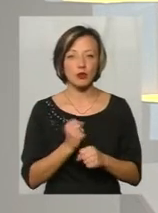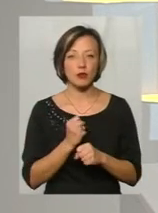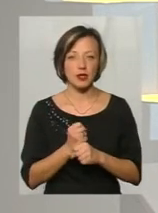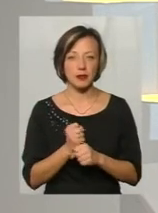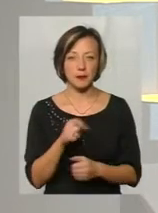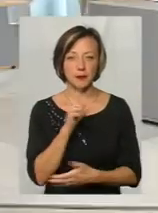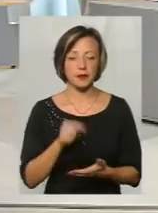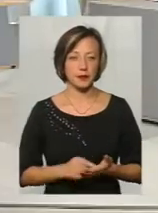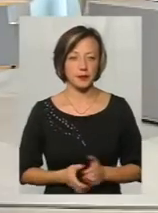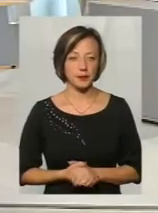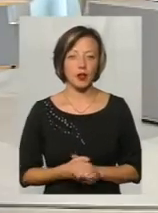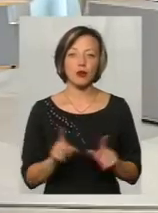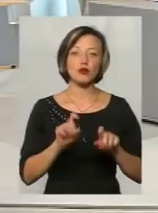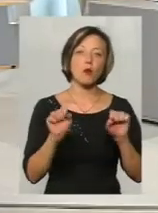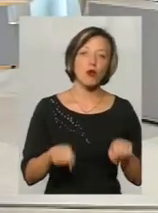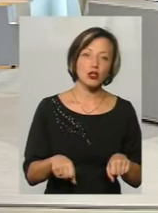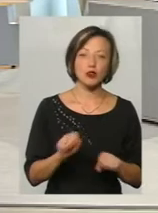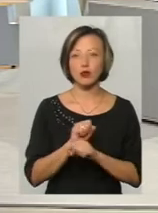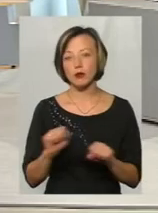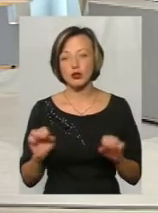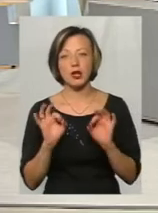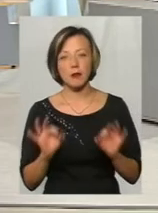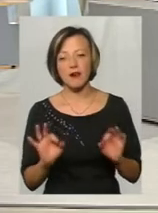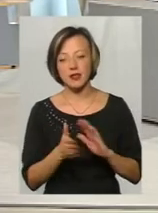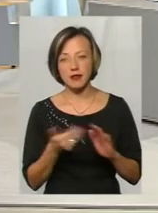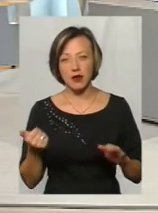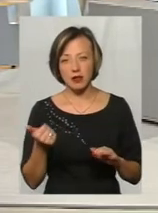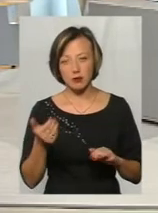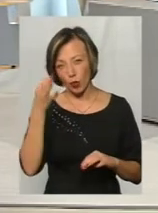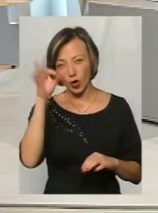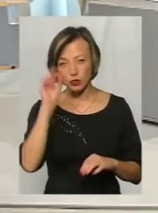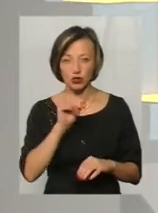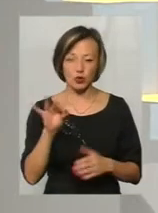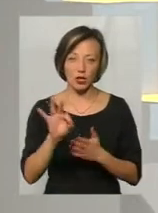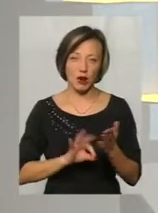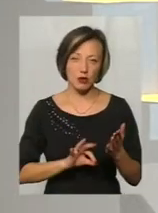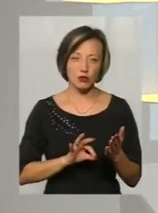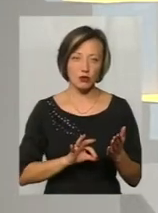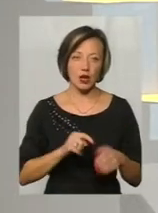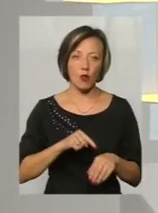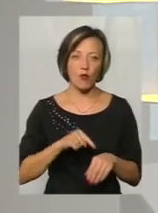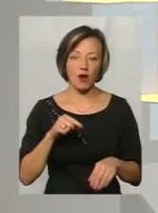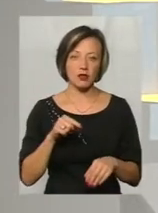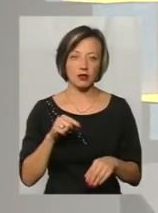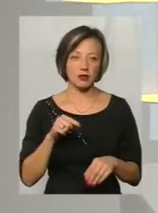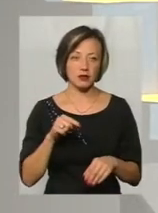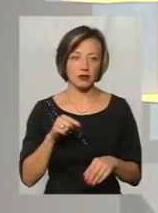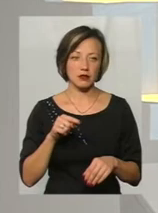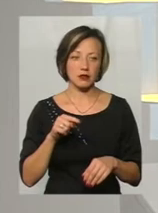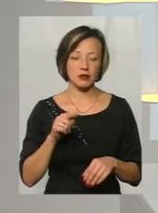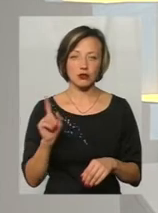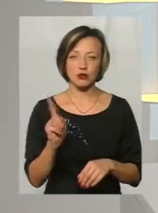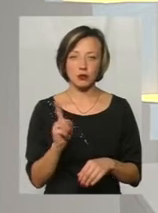робити? Що можна, що не можна і як правильно? Чи визивати правоохоронців, чи одразу все ж таки реагувати на те,